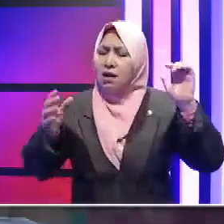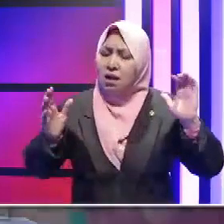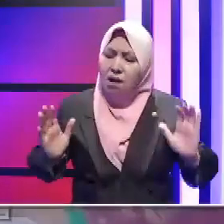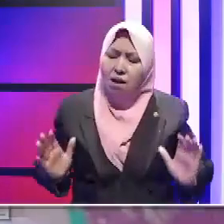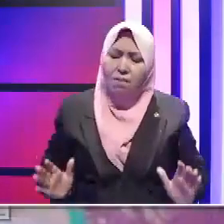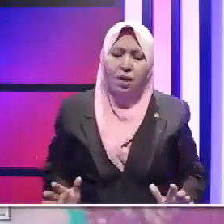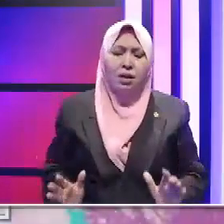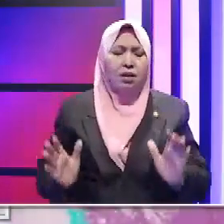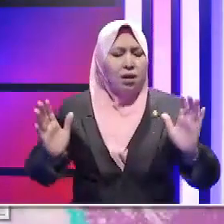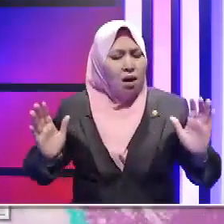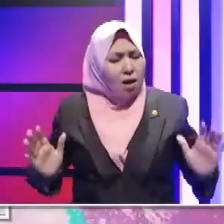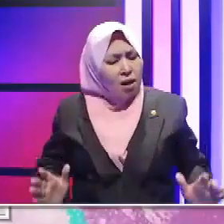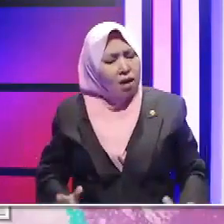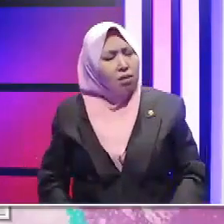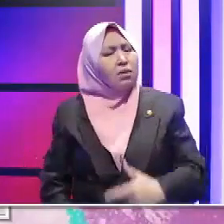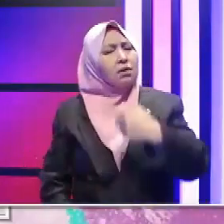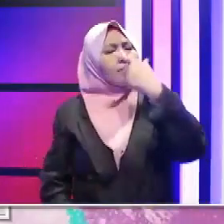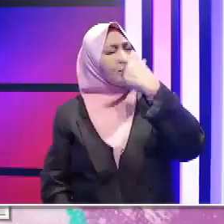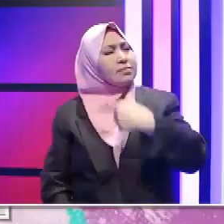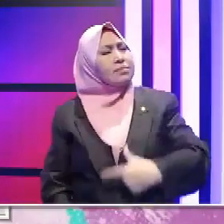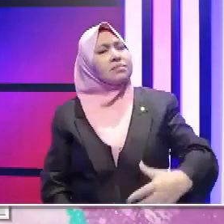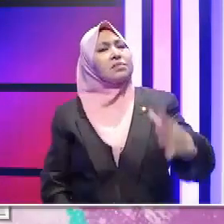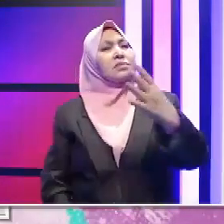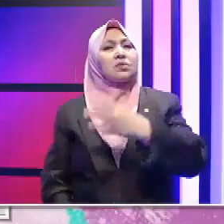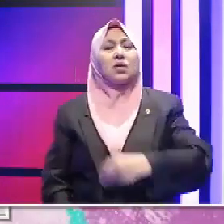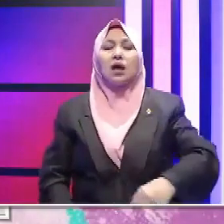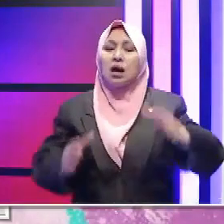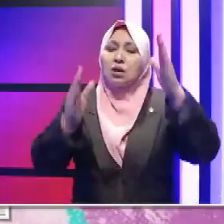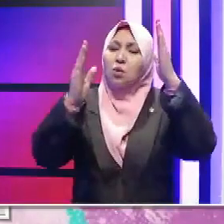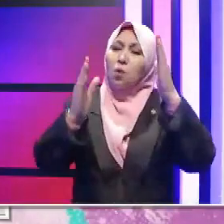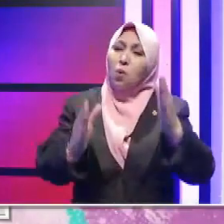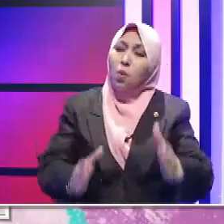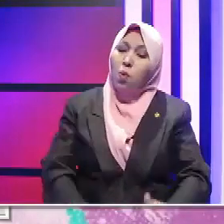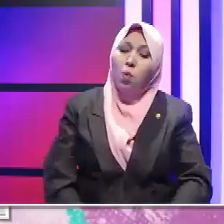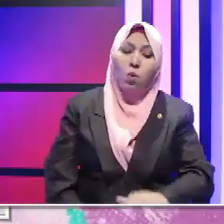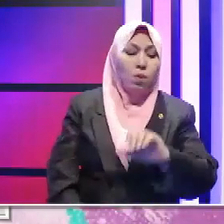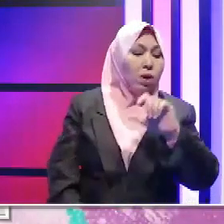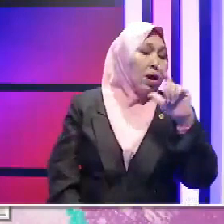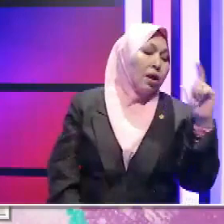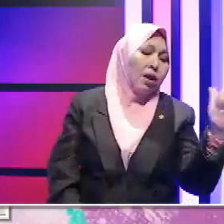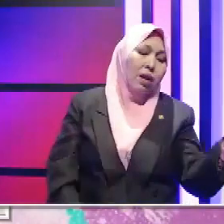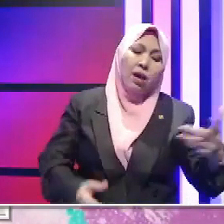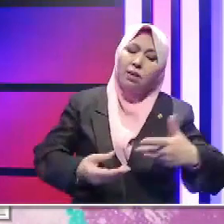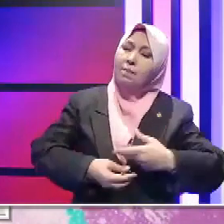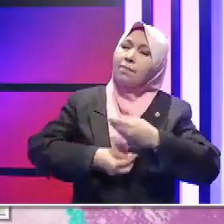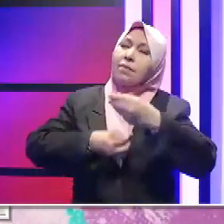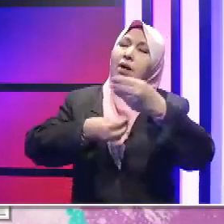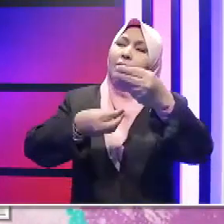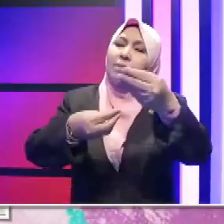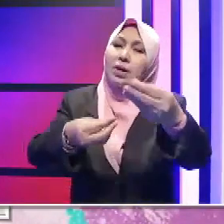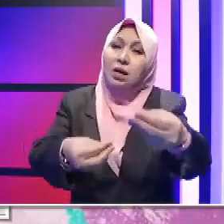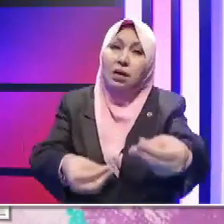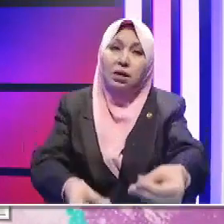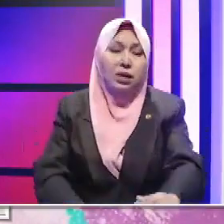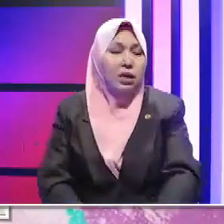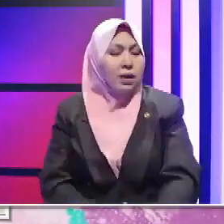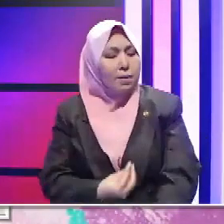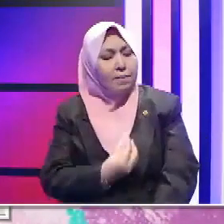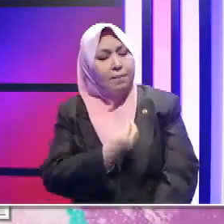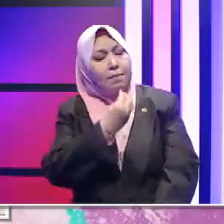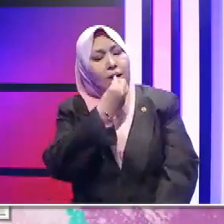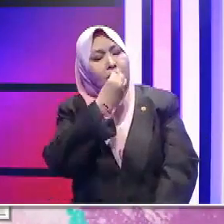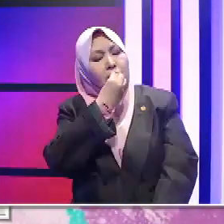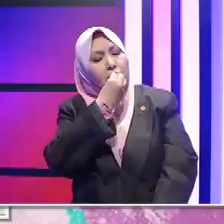tangguhkan lelayu minum bir lain